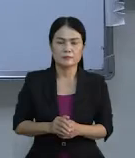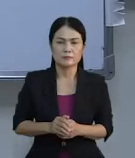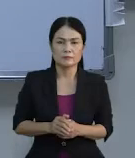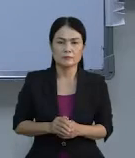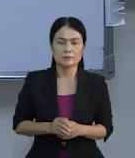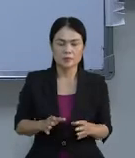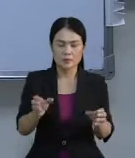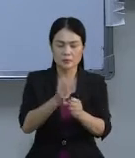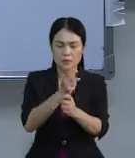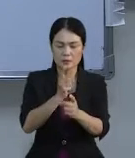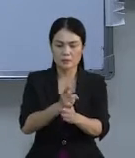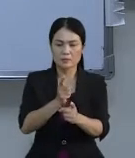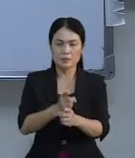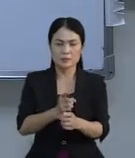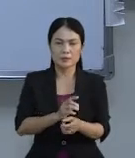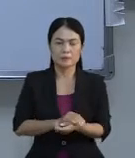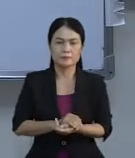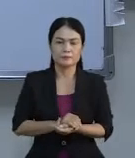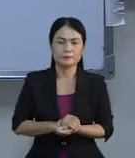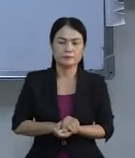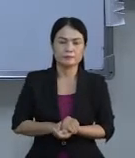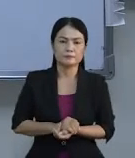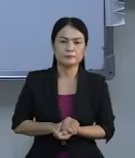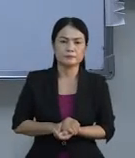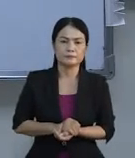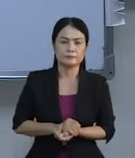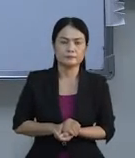ឲ្យបានត្រឹមត្រូវ